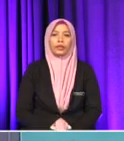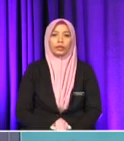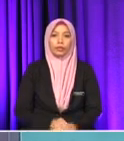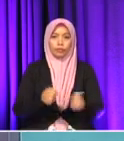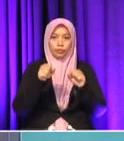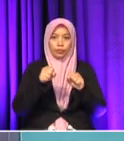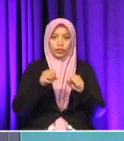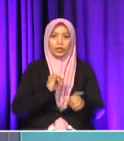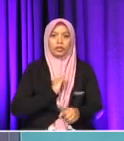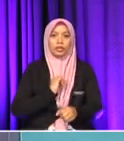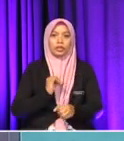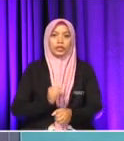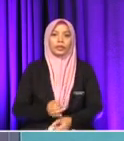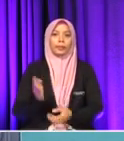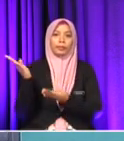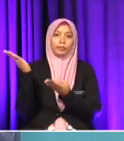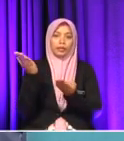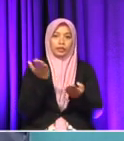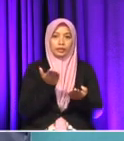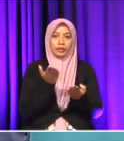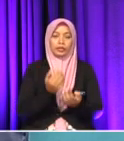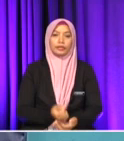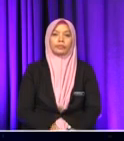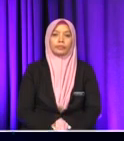untuk memberikan respon